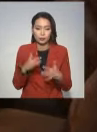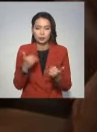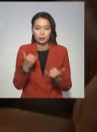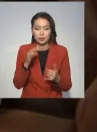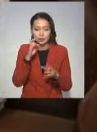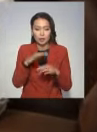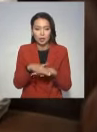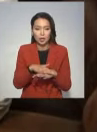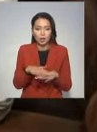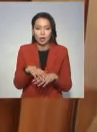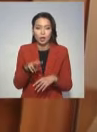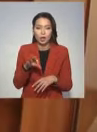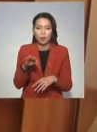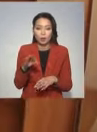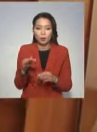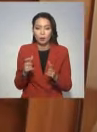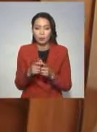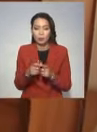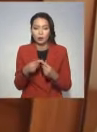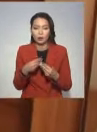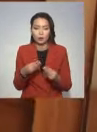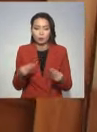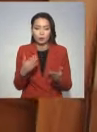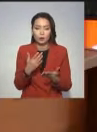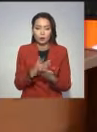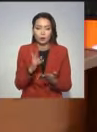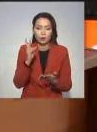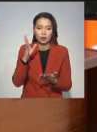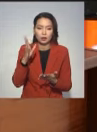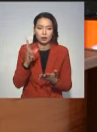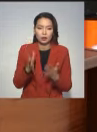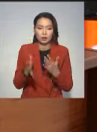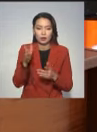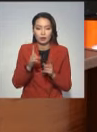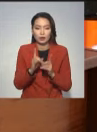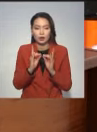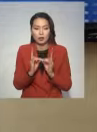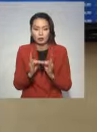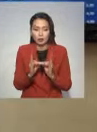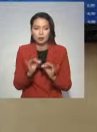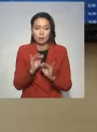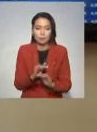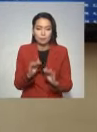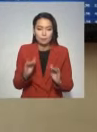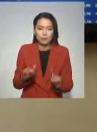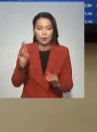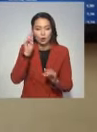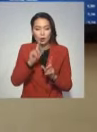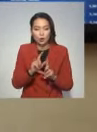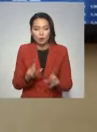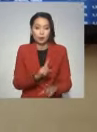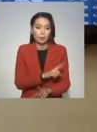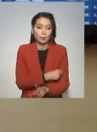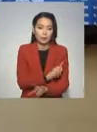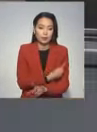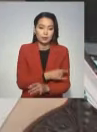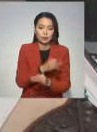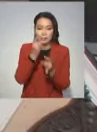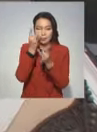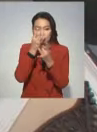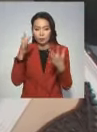елімізде лотерея билеттерін таратуға, сондай-ақ көп пәтерлі тұрғын үйлерде, жатақханаларда, балалар, білім беру, медициналық және